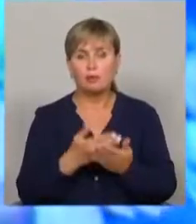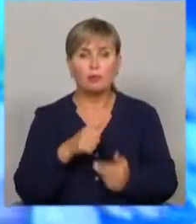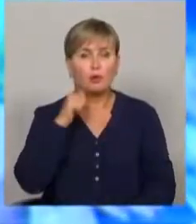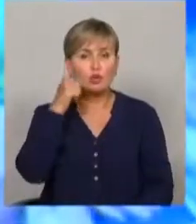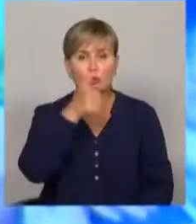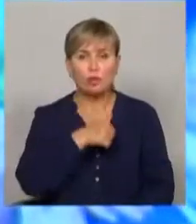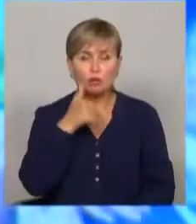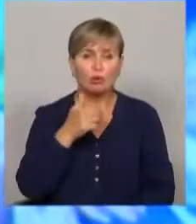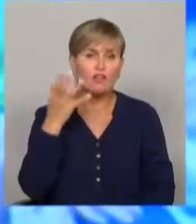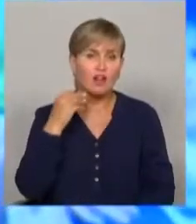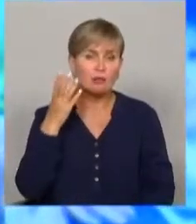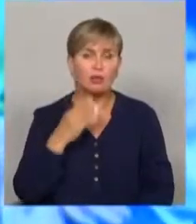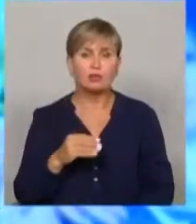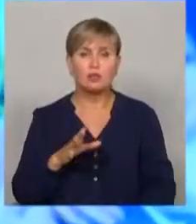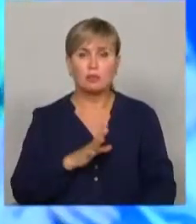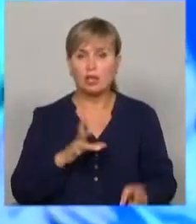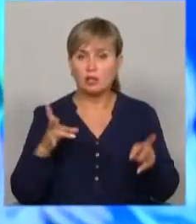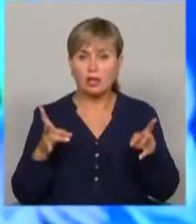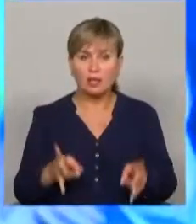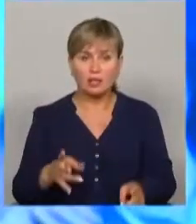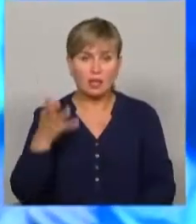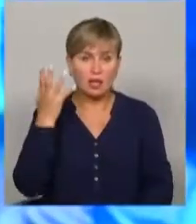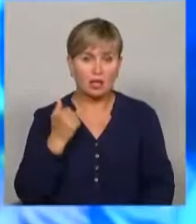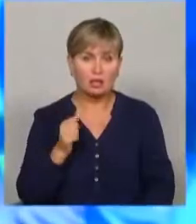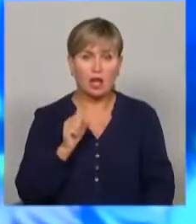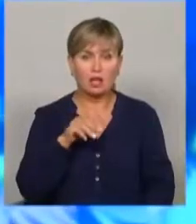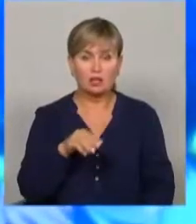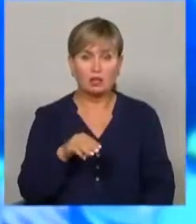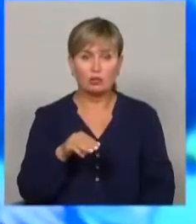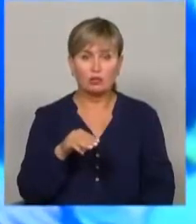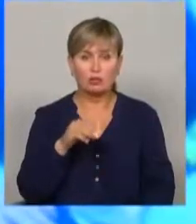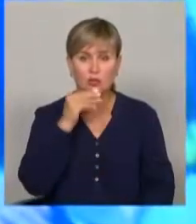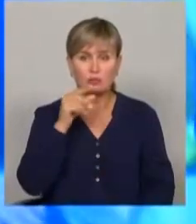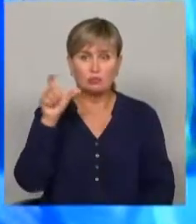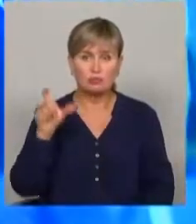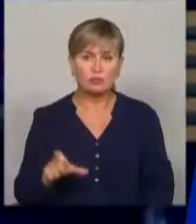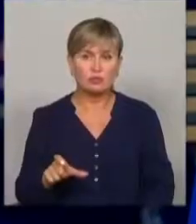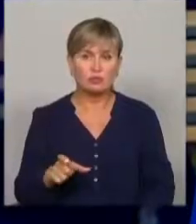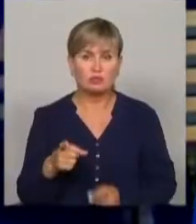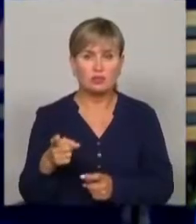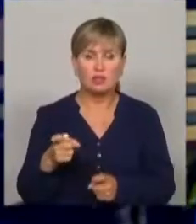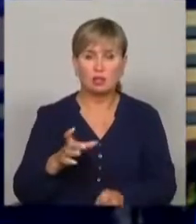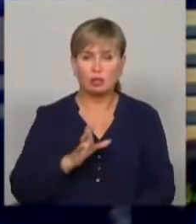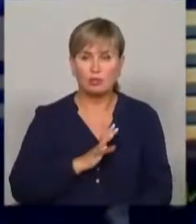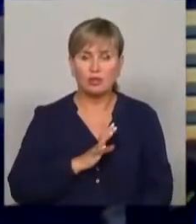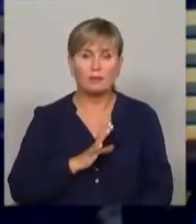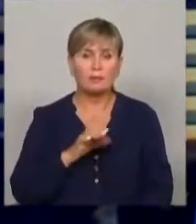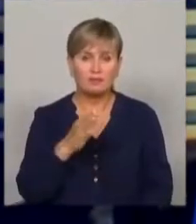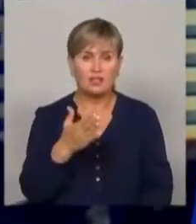году в Алмате случилась трагедия, когда алатауский стрелок, вы знаете, там был